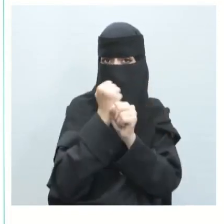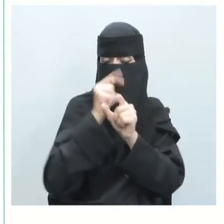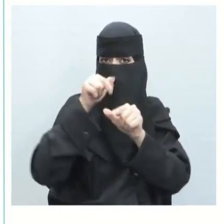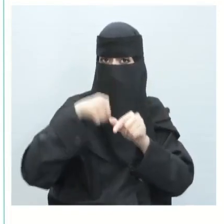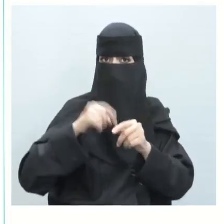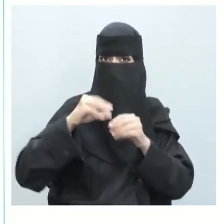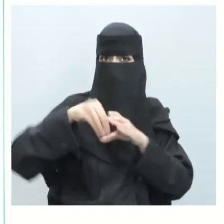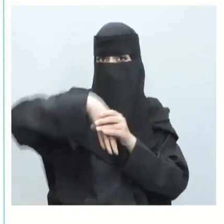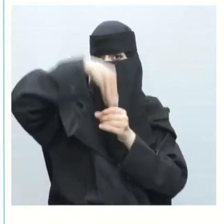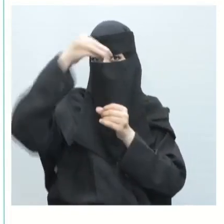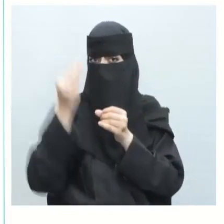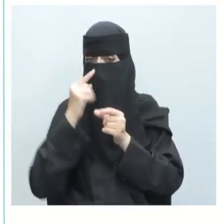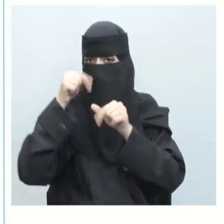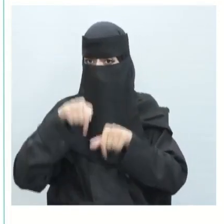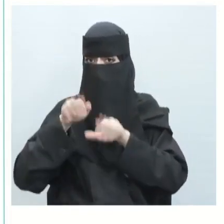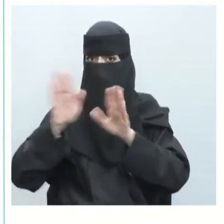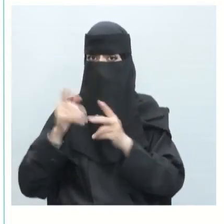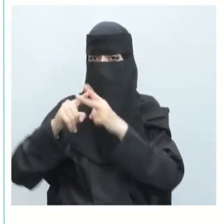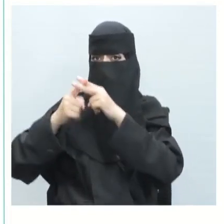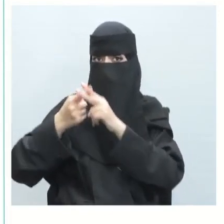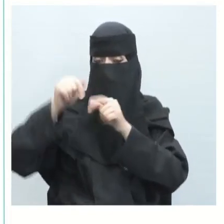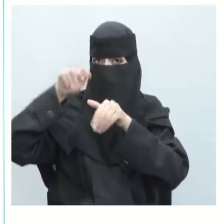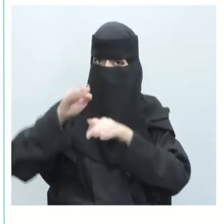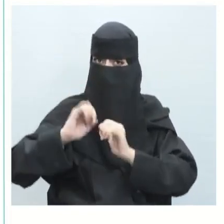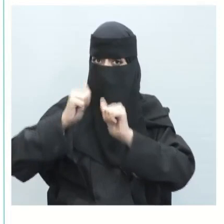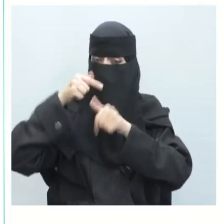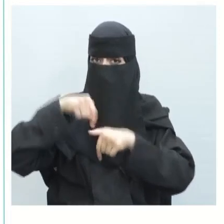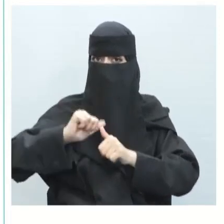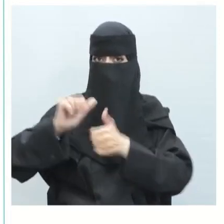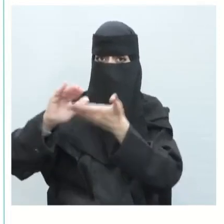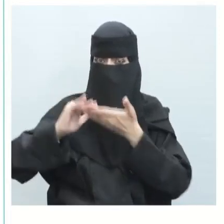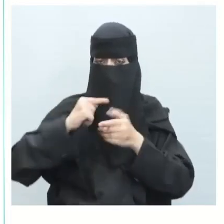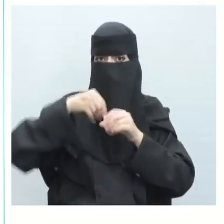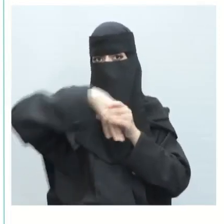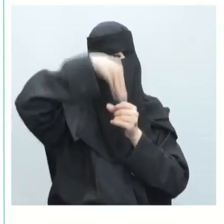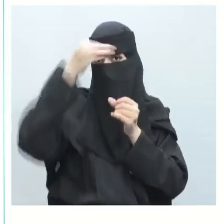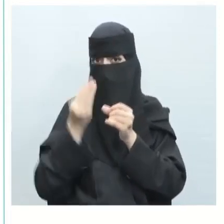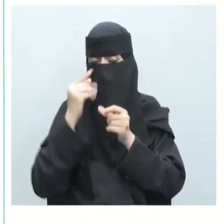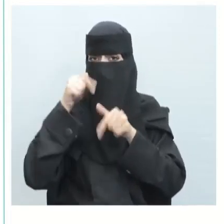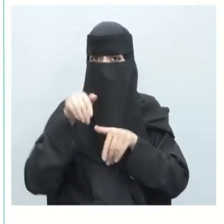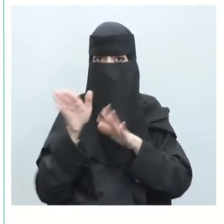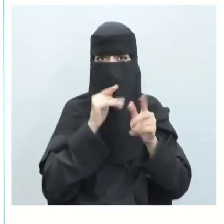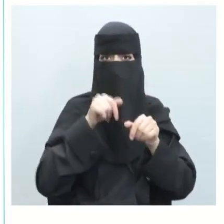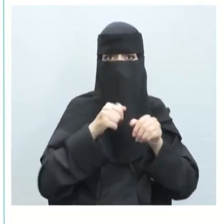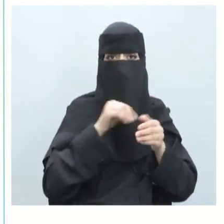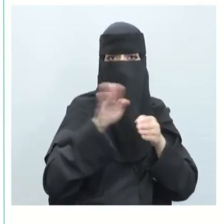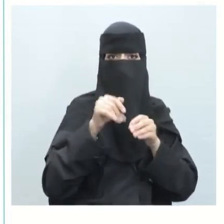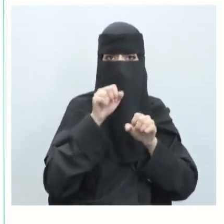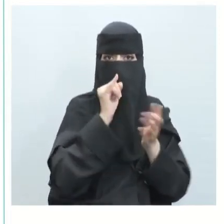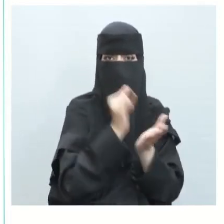والالات تساعده في الانتاج موظف في تقنيه المعلومات يحتاج الى اجهزه يحتاج الى انترنت قد يكون شبكات اتصال